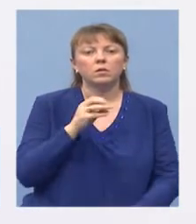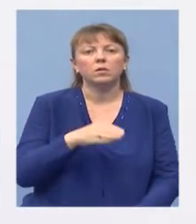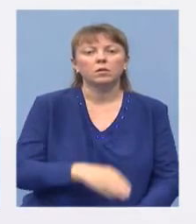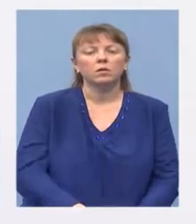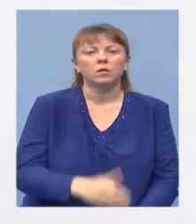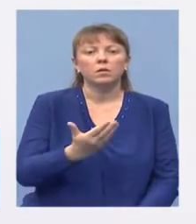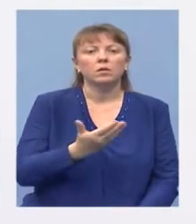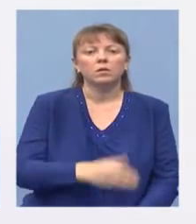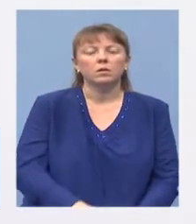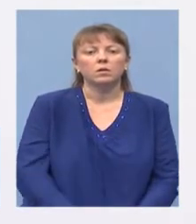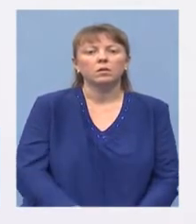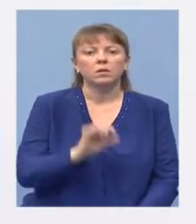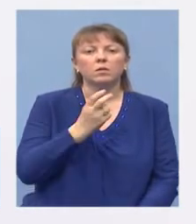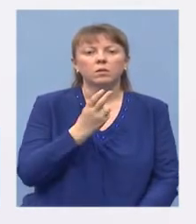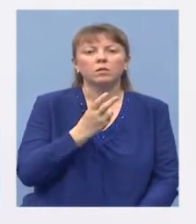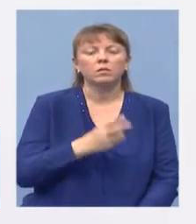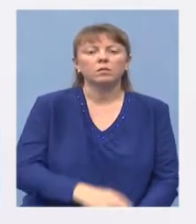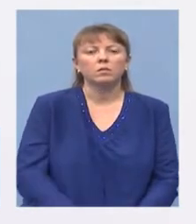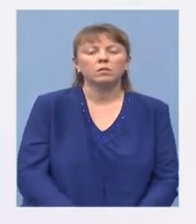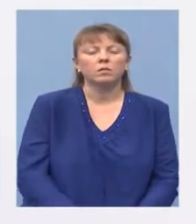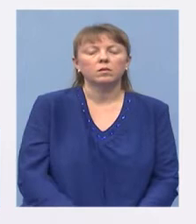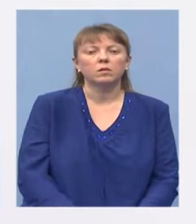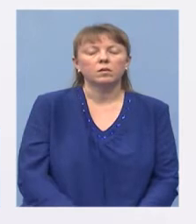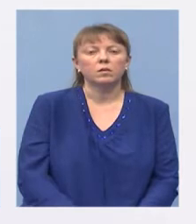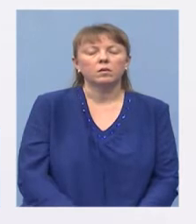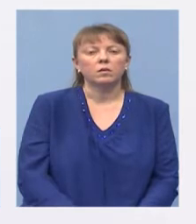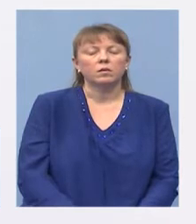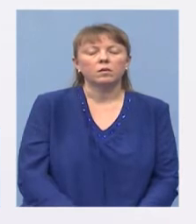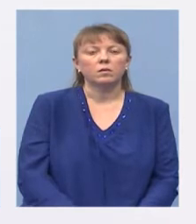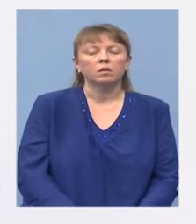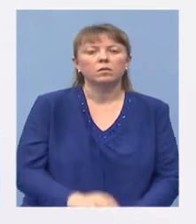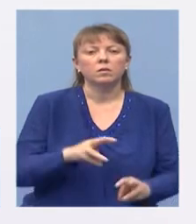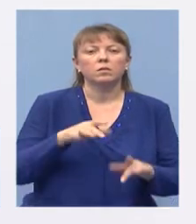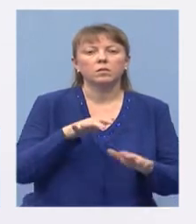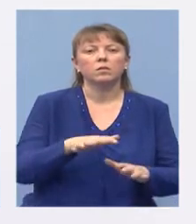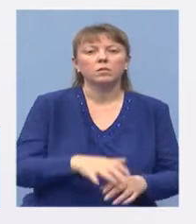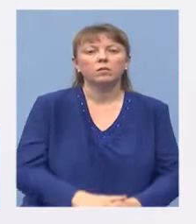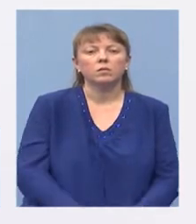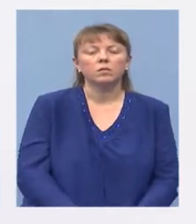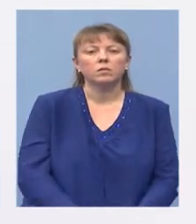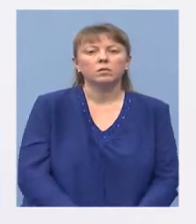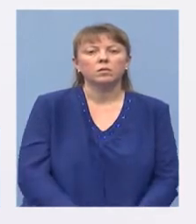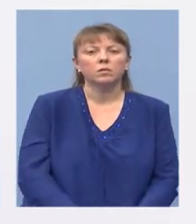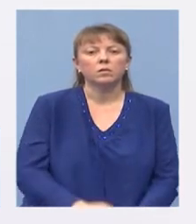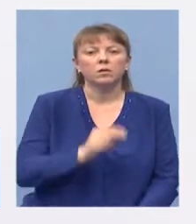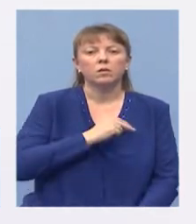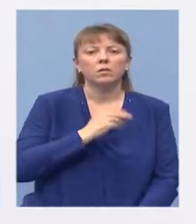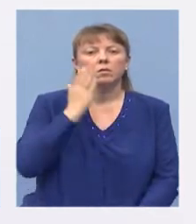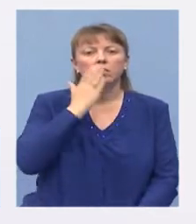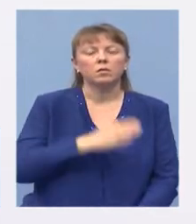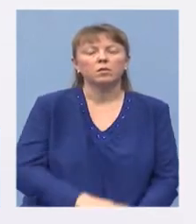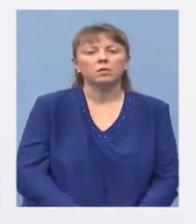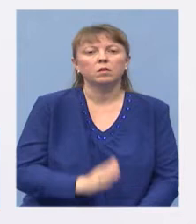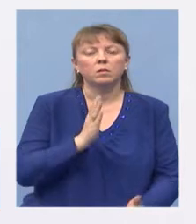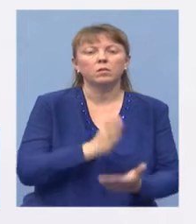в части автоционно это относится к Министерству внутренних дел. работоспособность системы